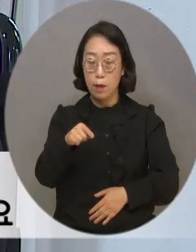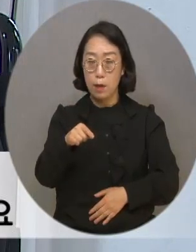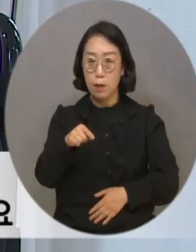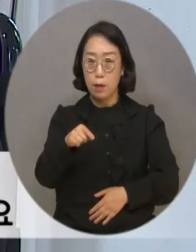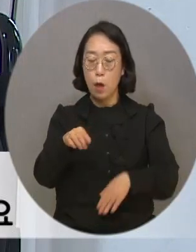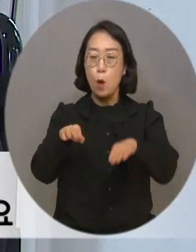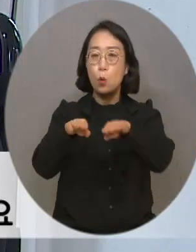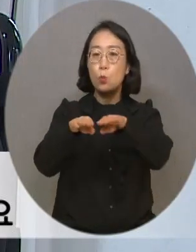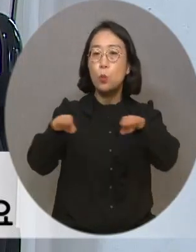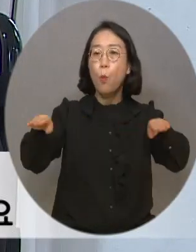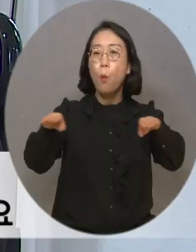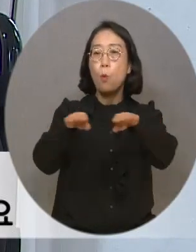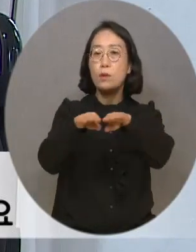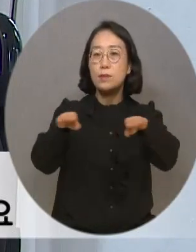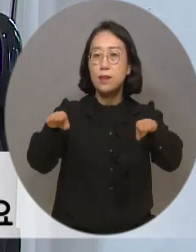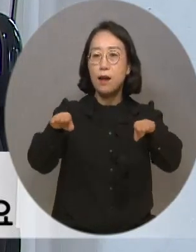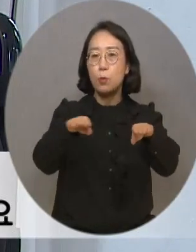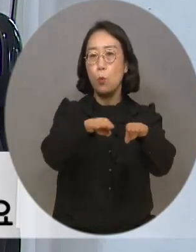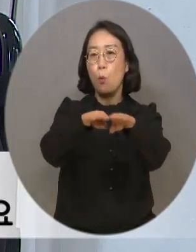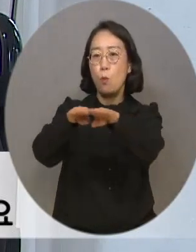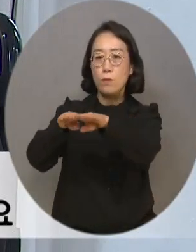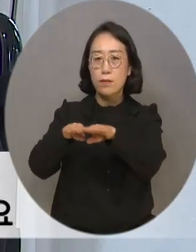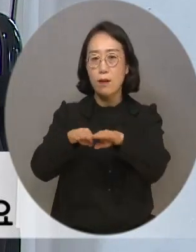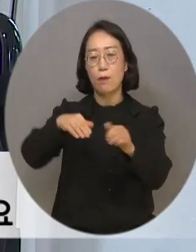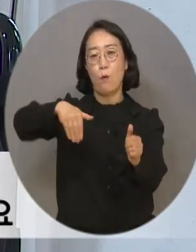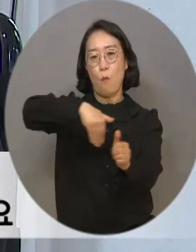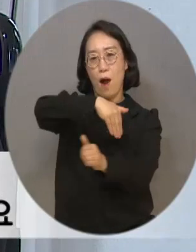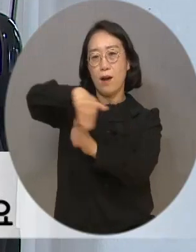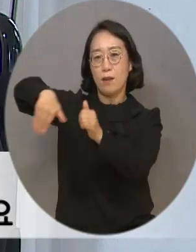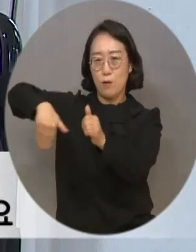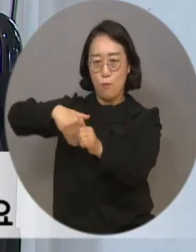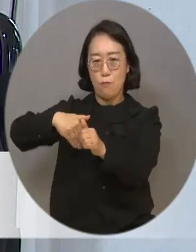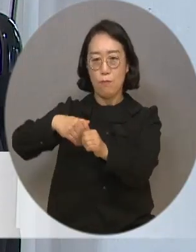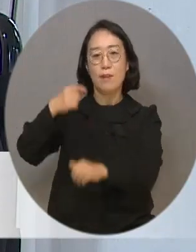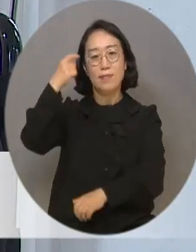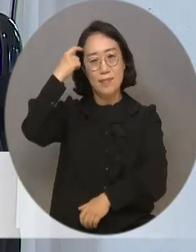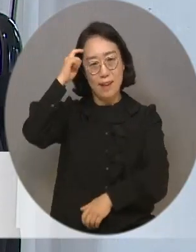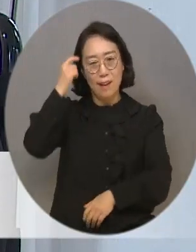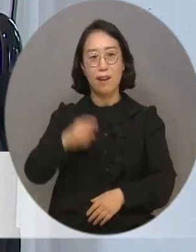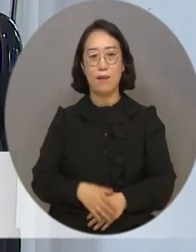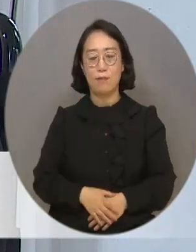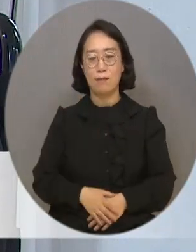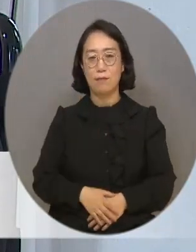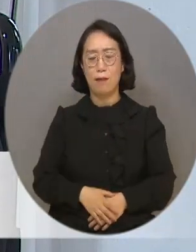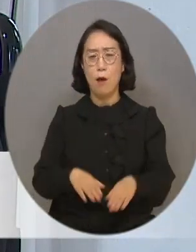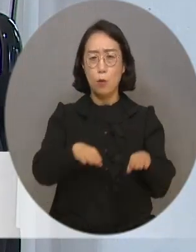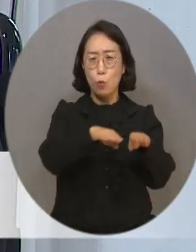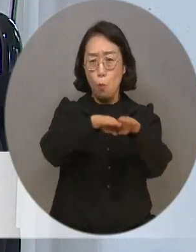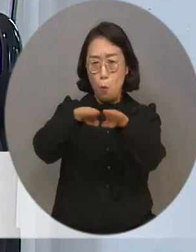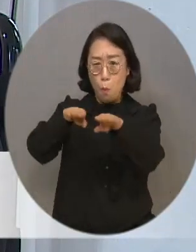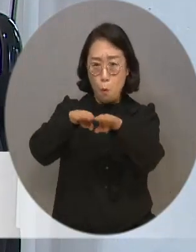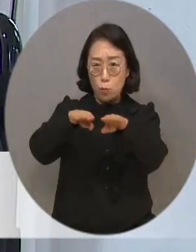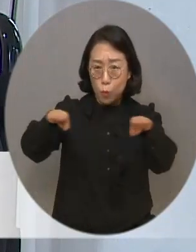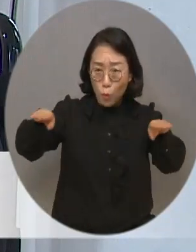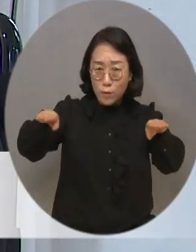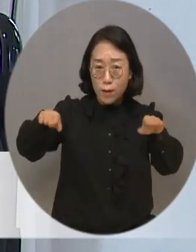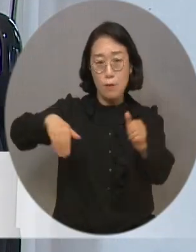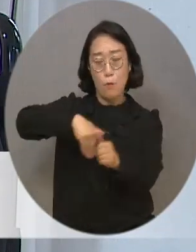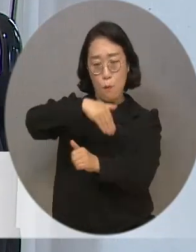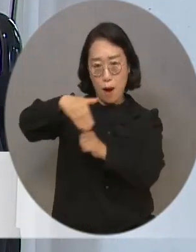저는 동등한 환경이라고 생각하거든요. 동등한 환경이 만들어지고